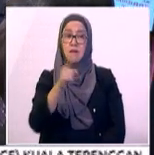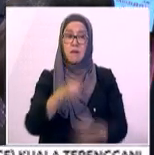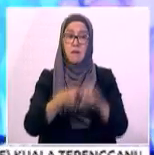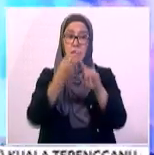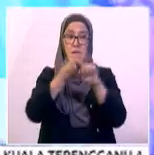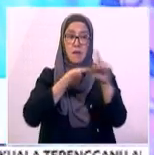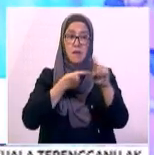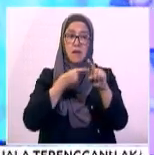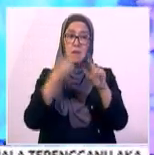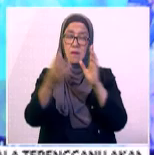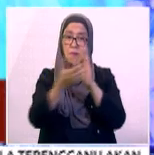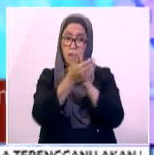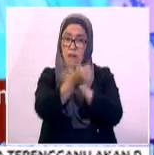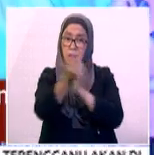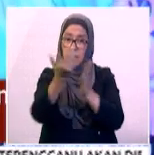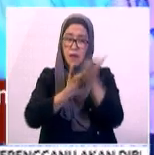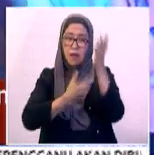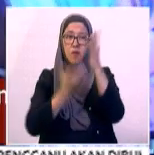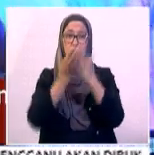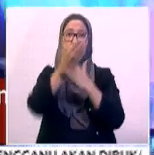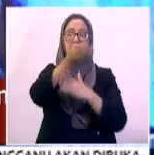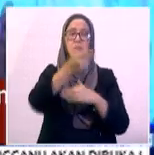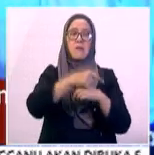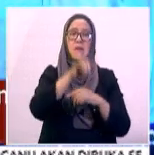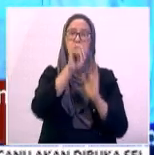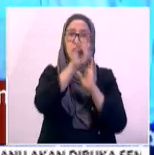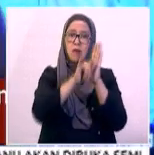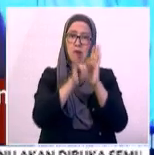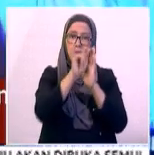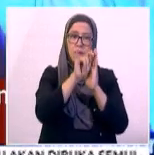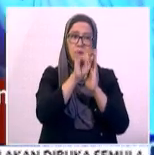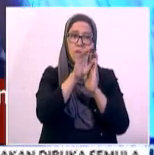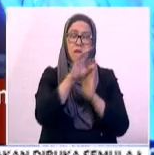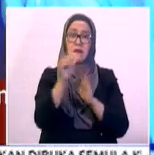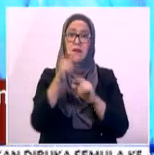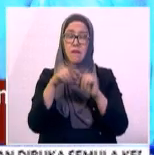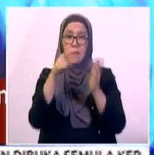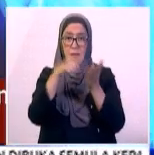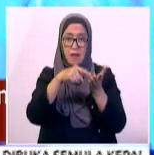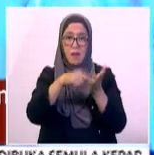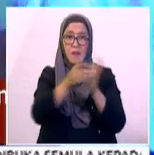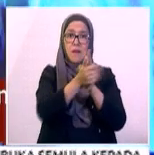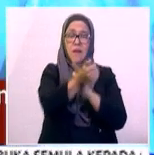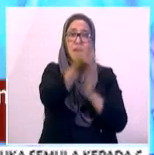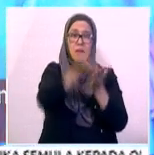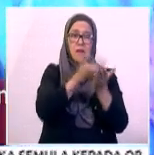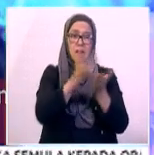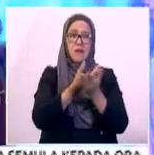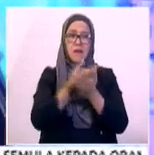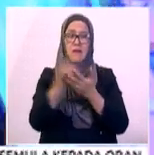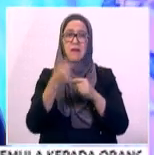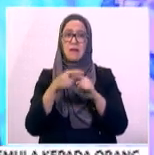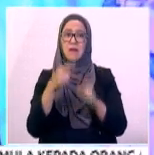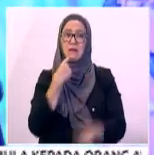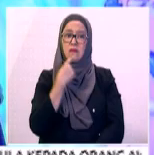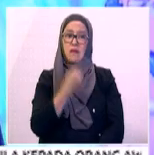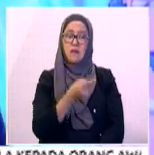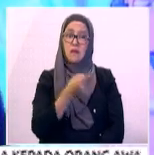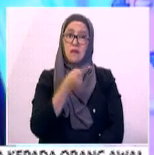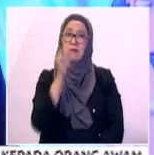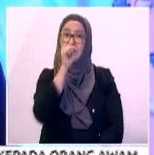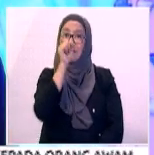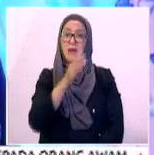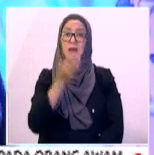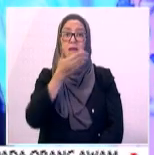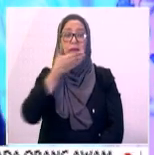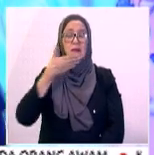YouTube, kini satu lagi bakat berjaya dicungkil dan disunting sebagai artis rakaman. Penyanyi remaja Hidan Muhammad yang baru